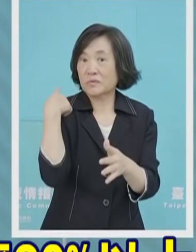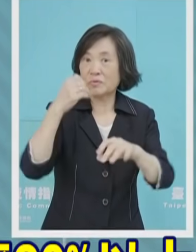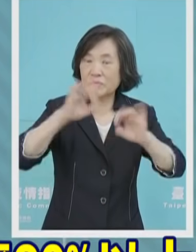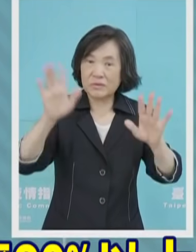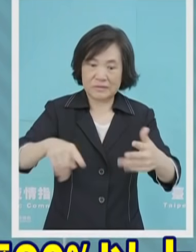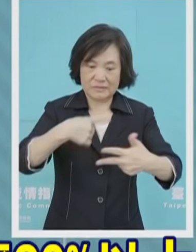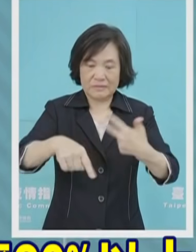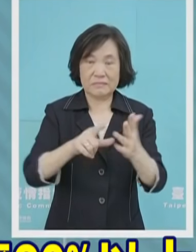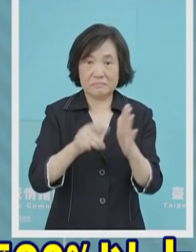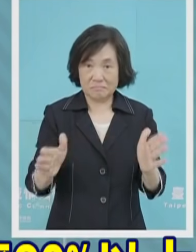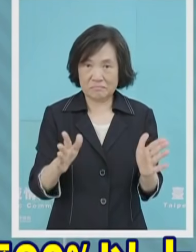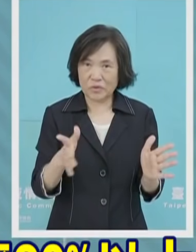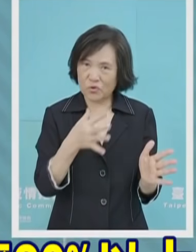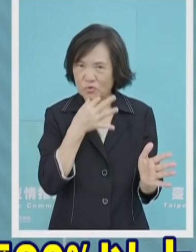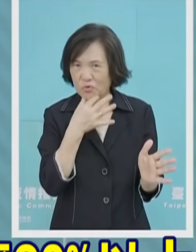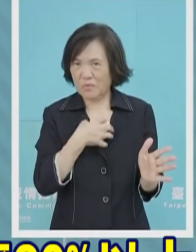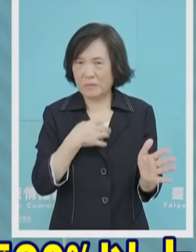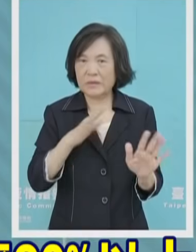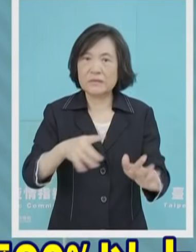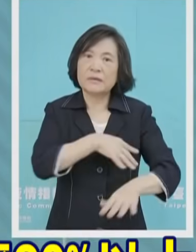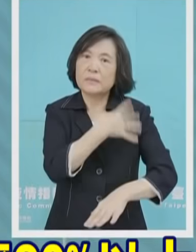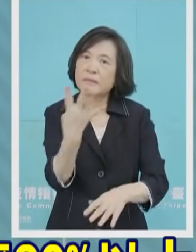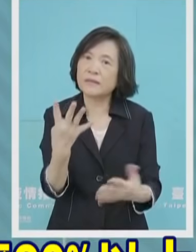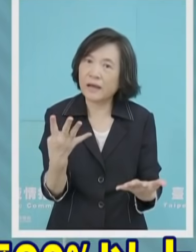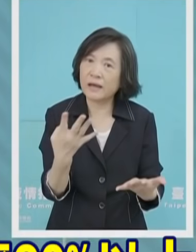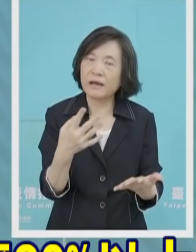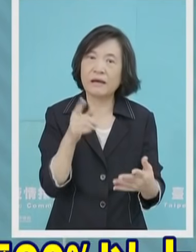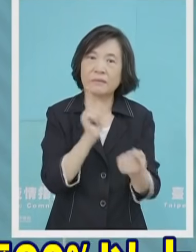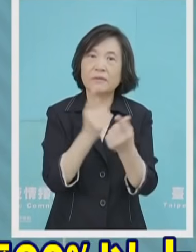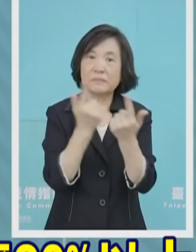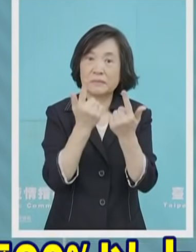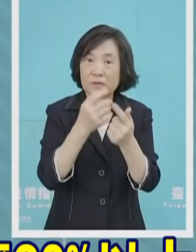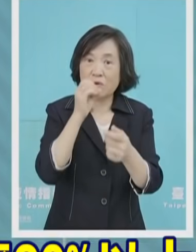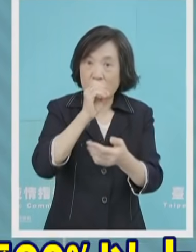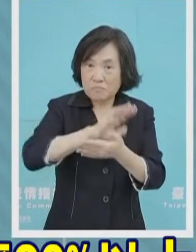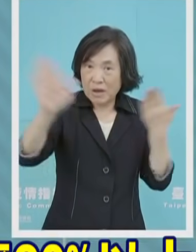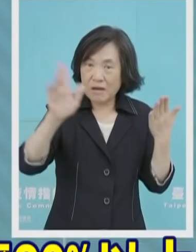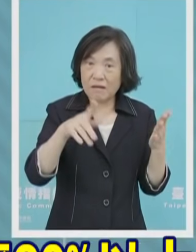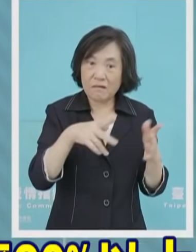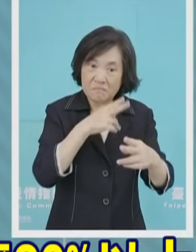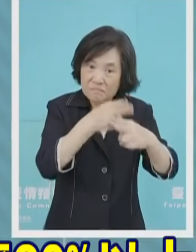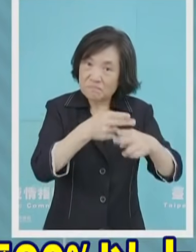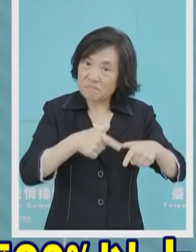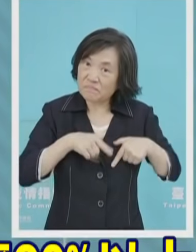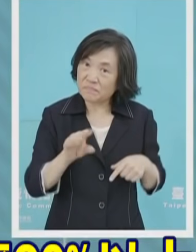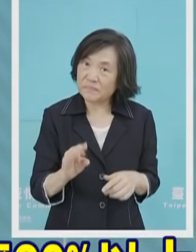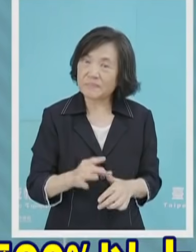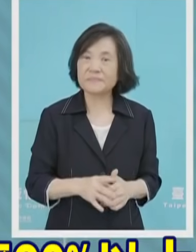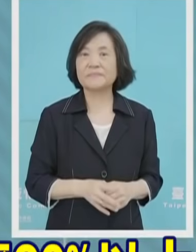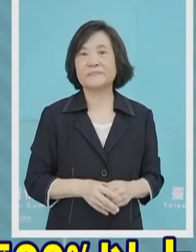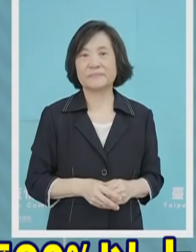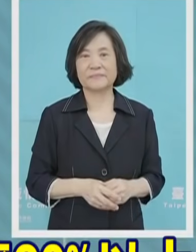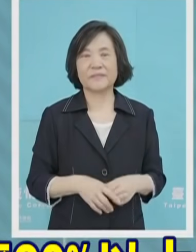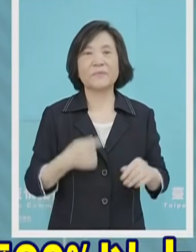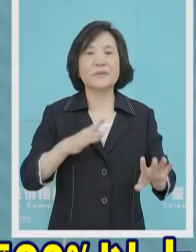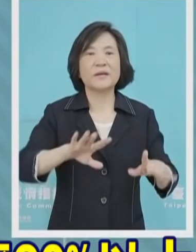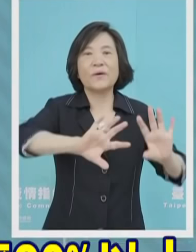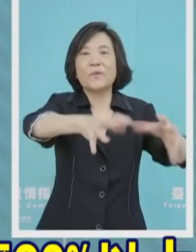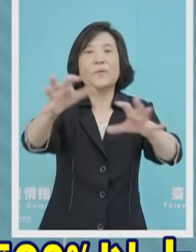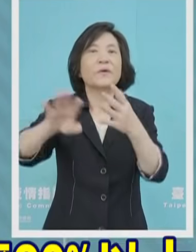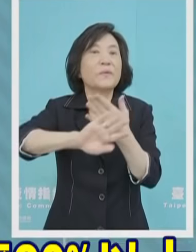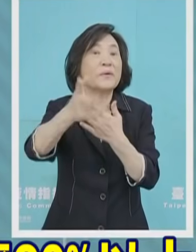本周是关键，但今天已经是周四了，对北市清零是否有信心？ 首先呢，我们先看国外的案